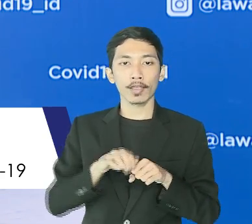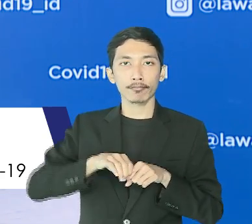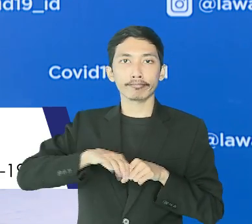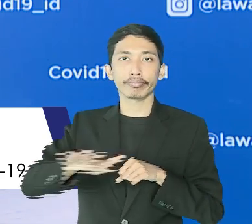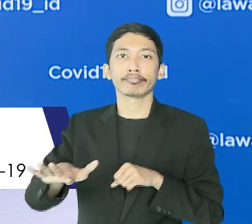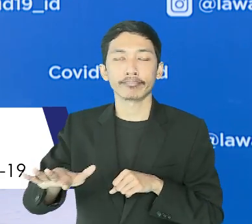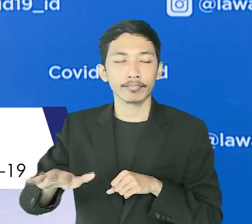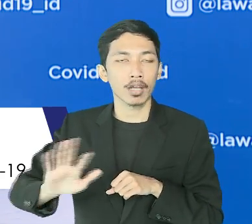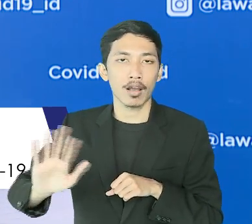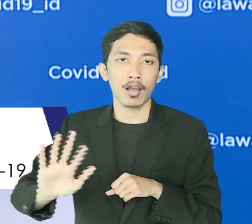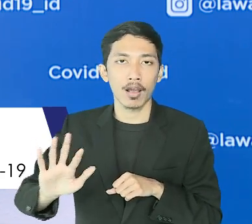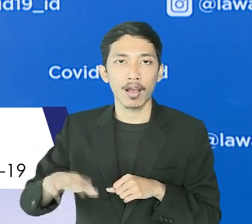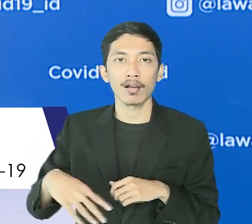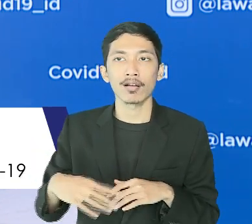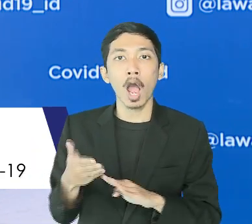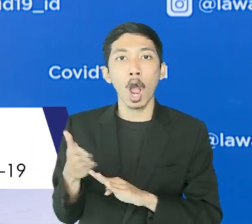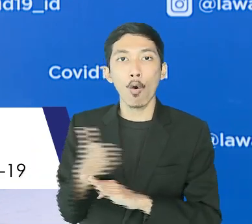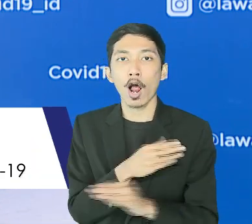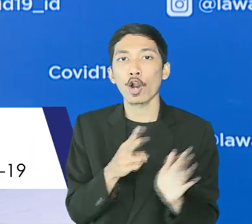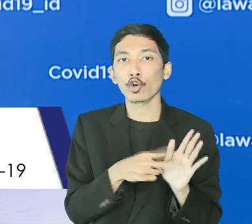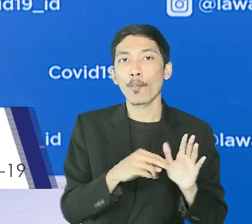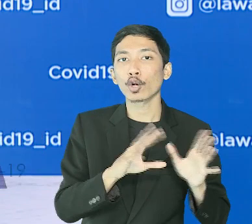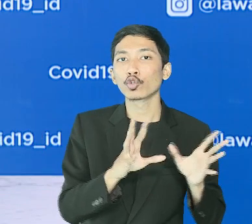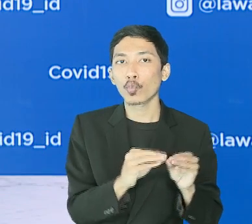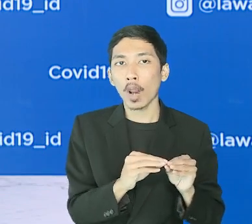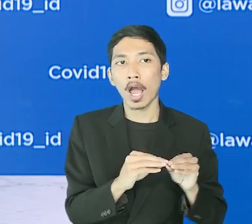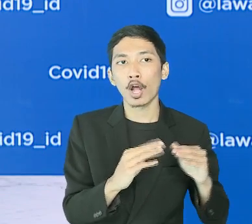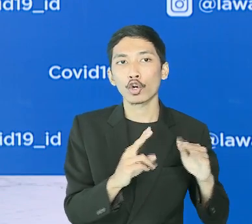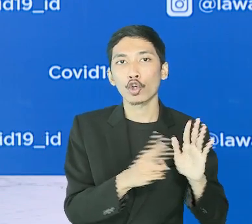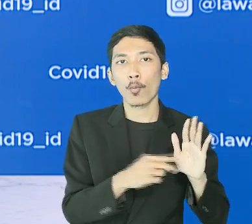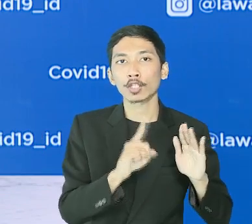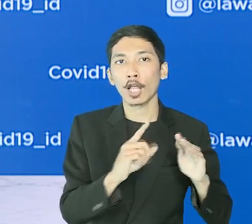sebesar 3 dapat menurun menjadi 1.